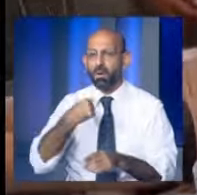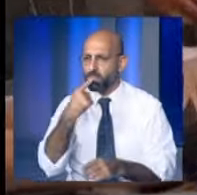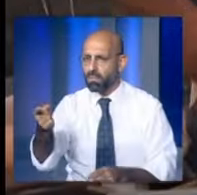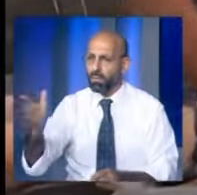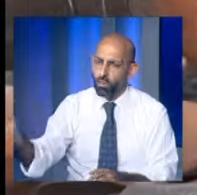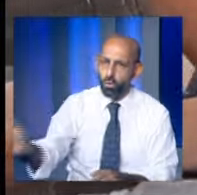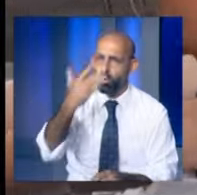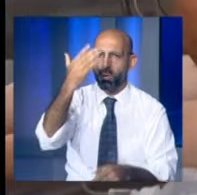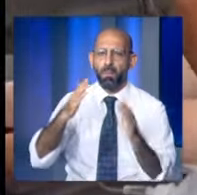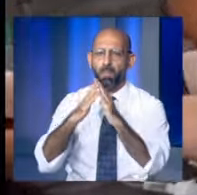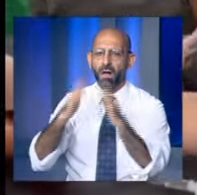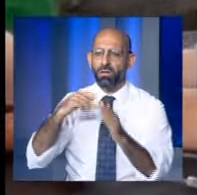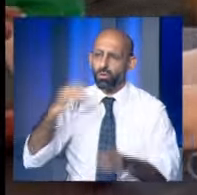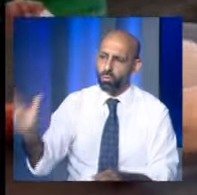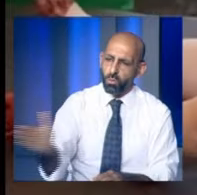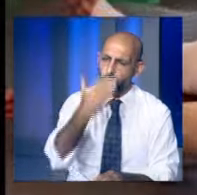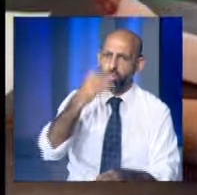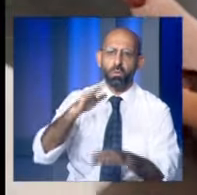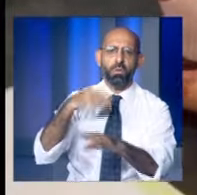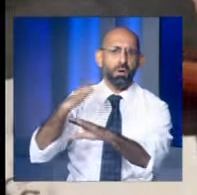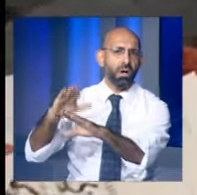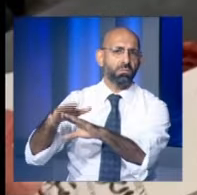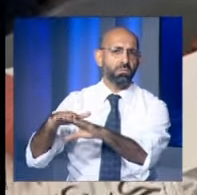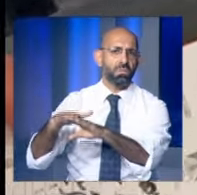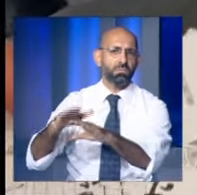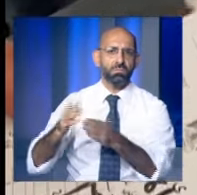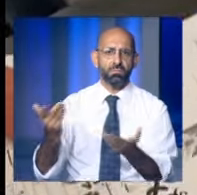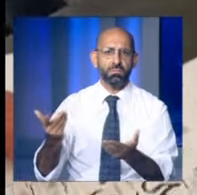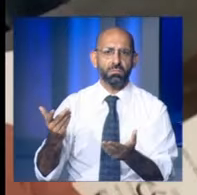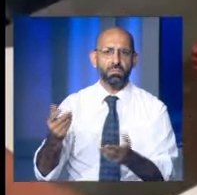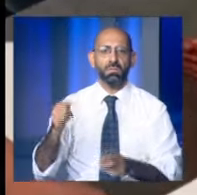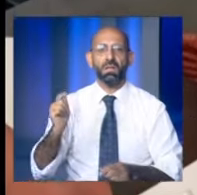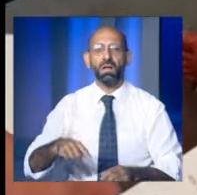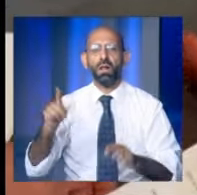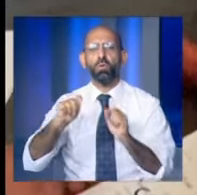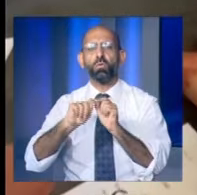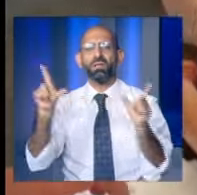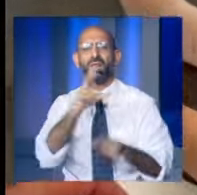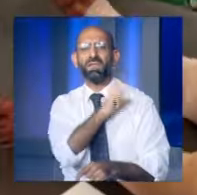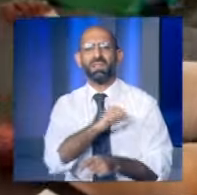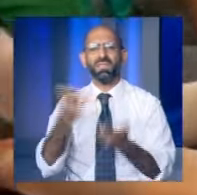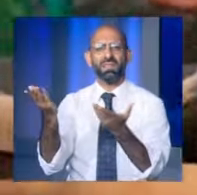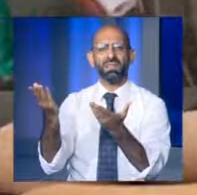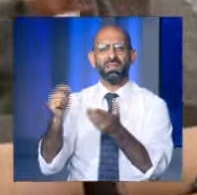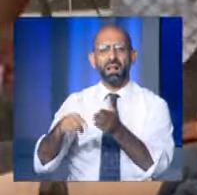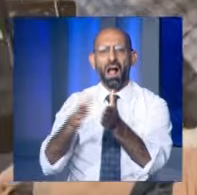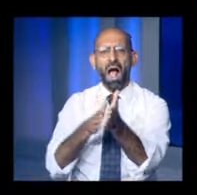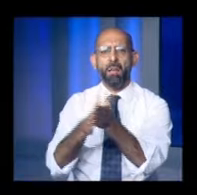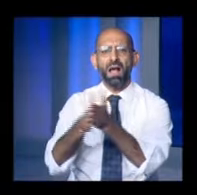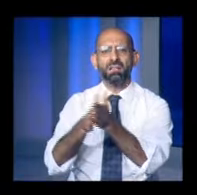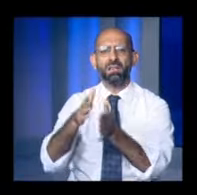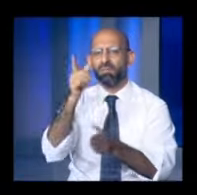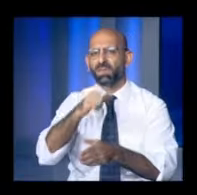أن تشكل ملاذا آمنا لهم بعد أن غادروا بيوتهم ومساكنهم. وأدانت الفصائل